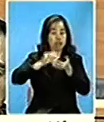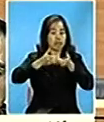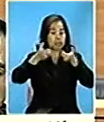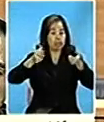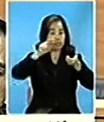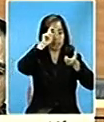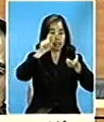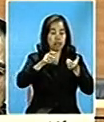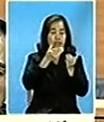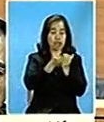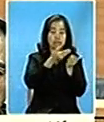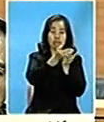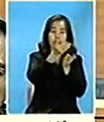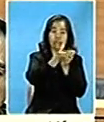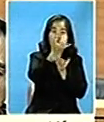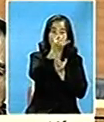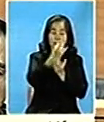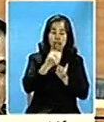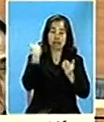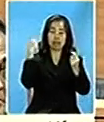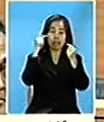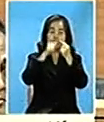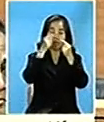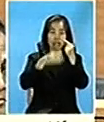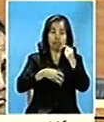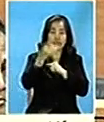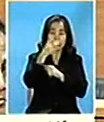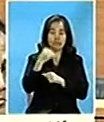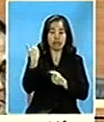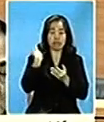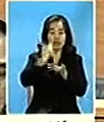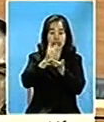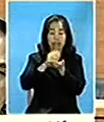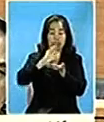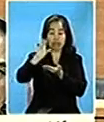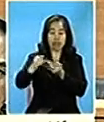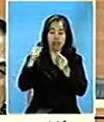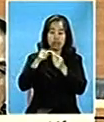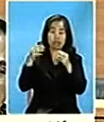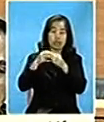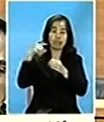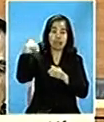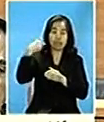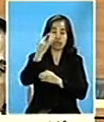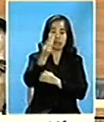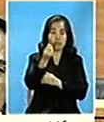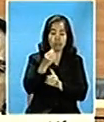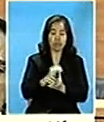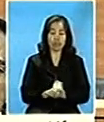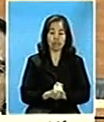ายจ่ายประเภทไหนมีเป้าหมายอย่างไรชัดเจนยังไงแล้วแบ่งให้กับสตรีเท่าไหร่บุรุษเท่าไหร่นะค